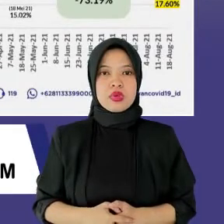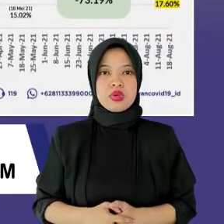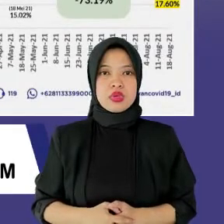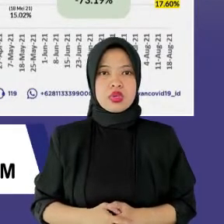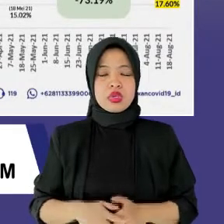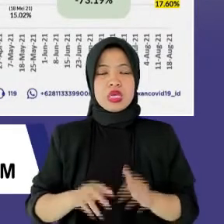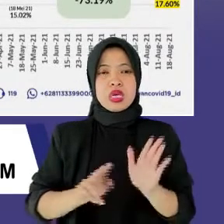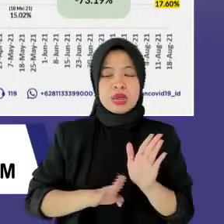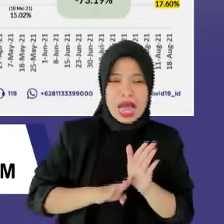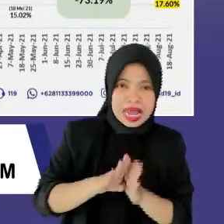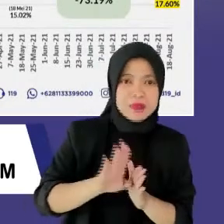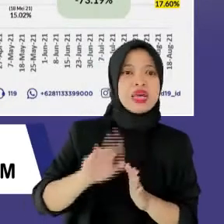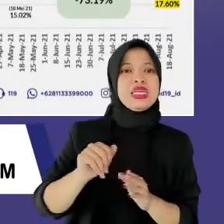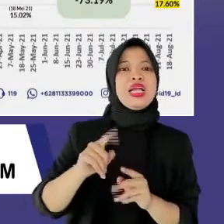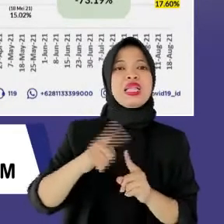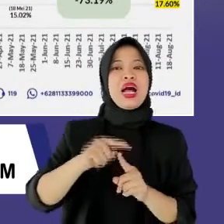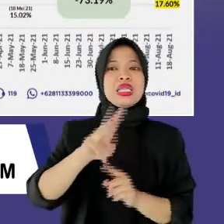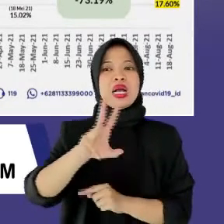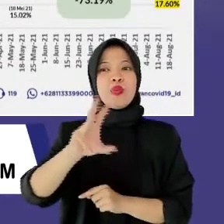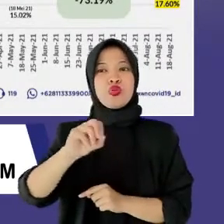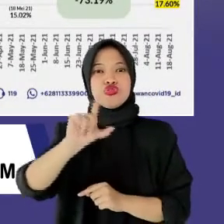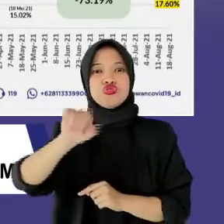masih kena puncak di tanggal 30 Juni